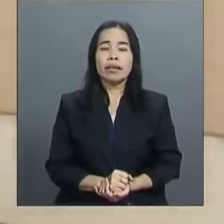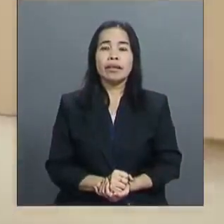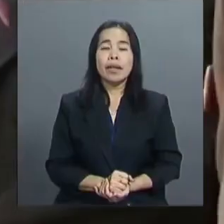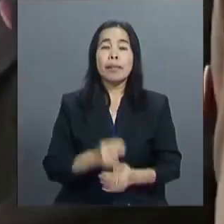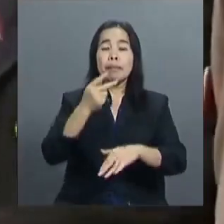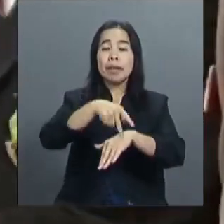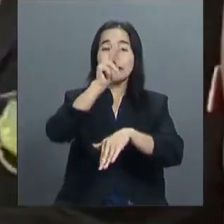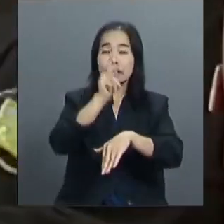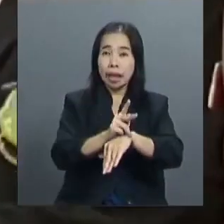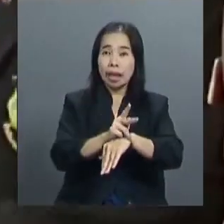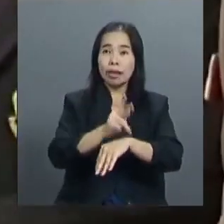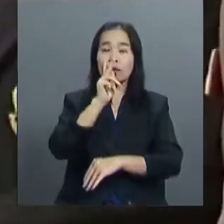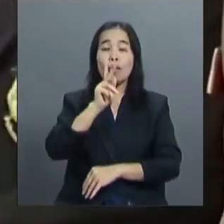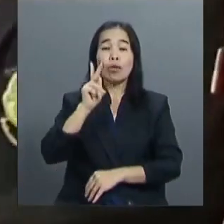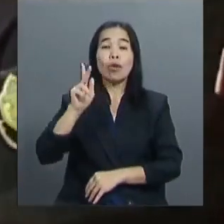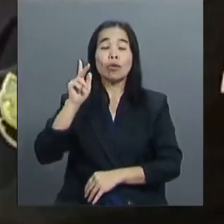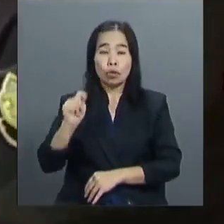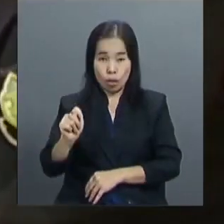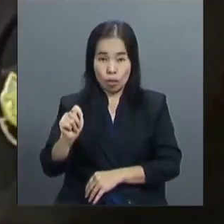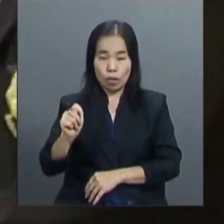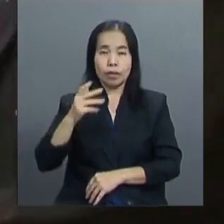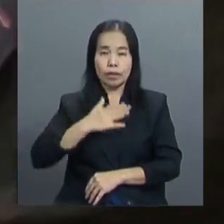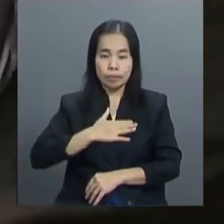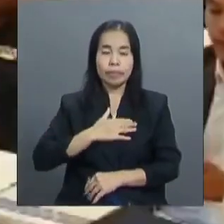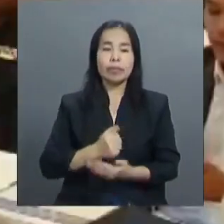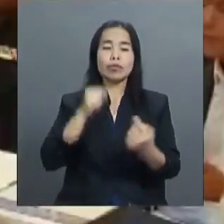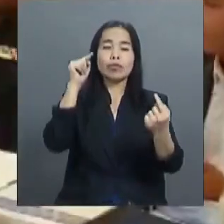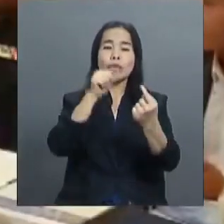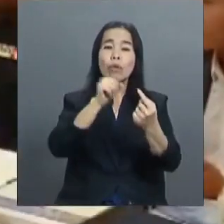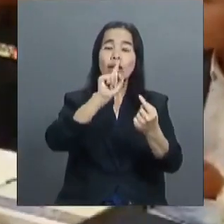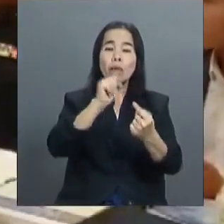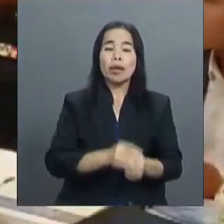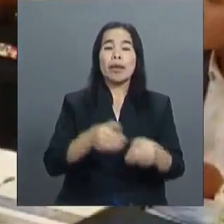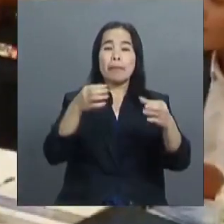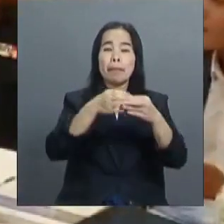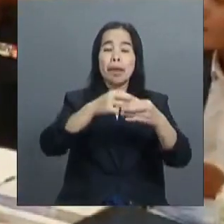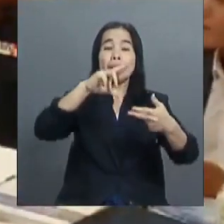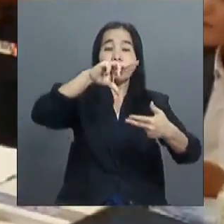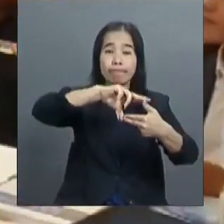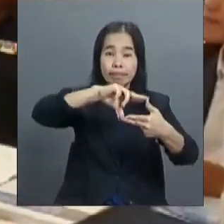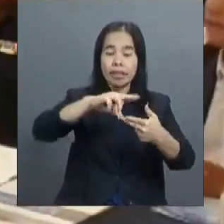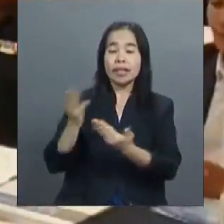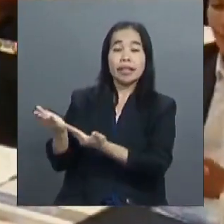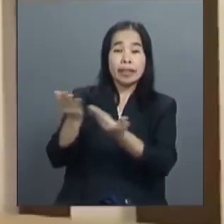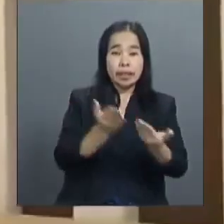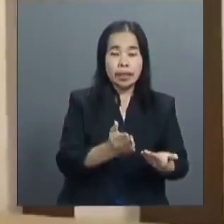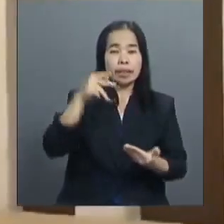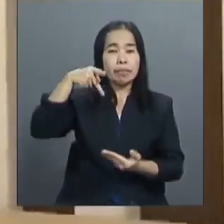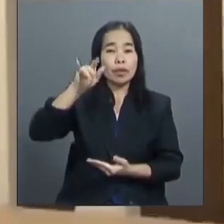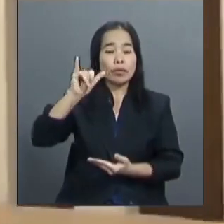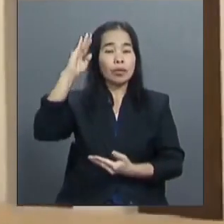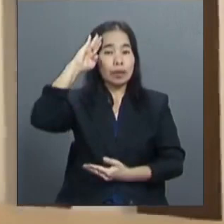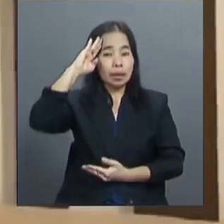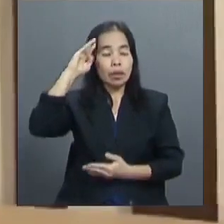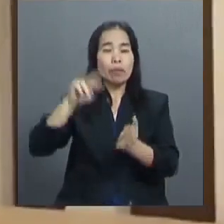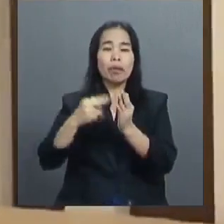ประธานกรรมการการเลือกตั้งหรือกกตกล่าวถึงกรณีพรรคพลังประชารัฐเชิญพลเอกประยุทธ์จันทร์โอชาในฐานะแคนดิตนายก